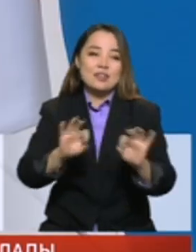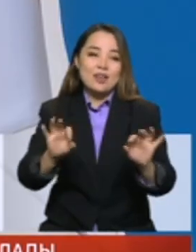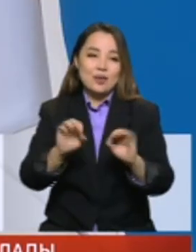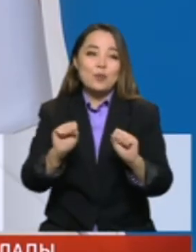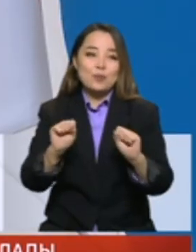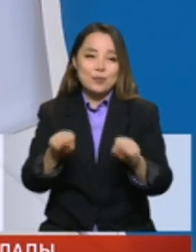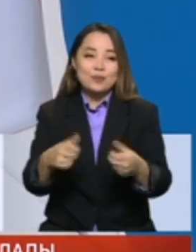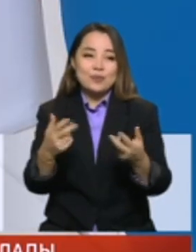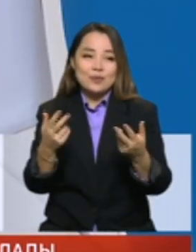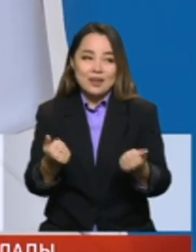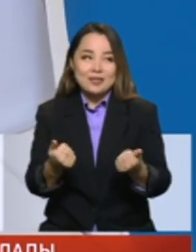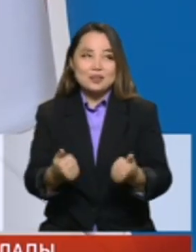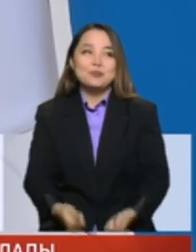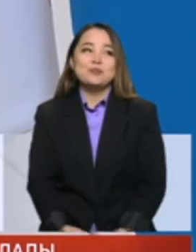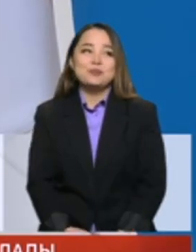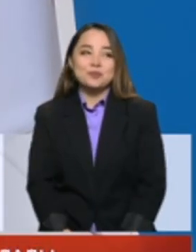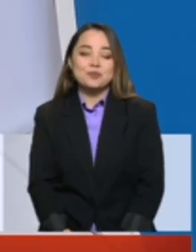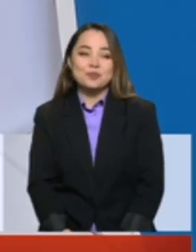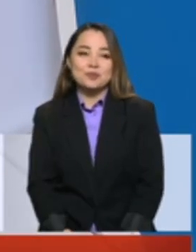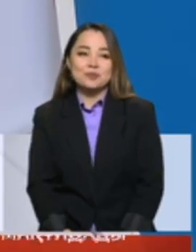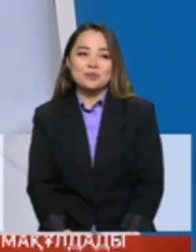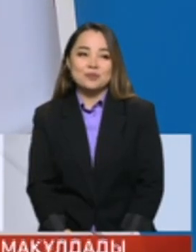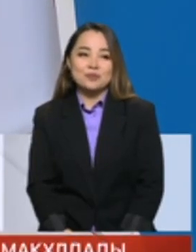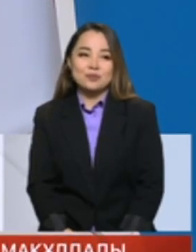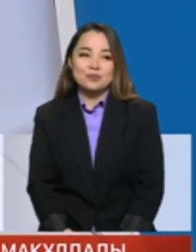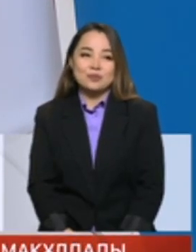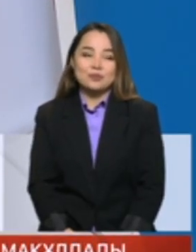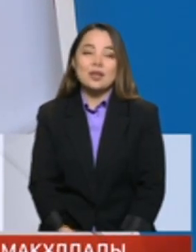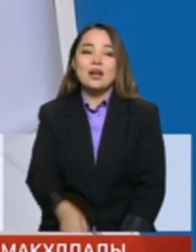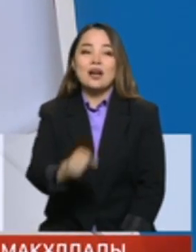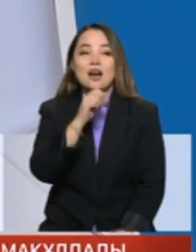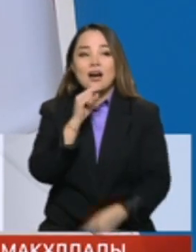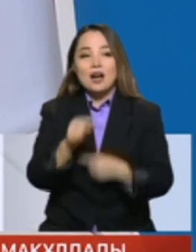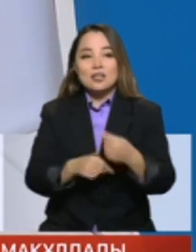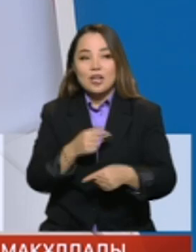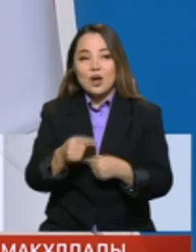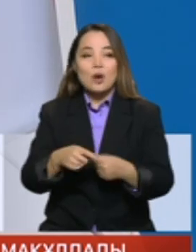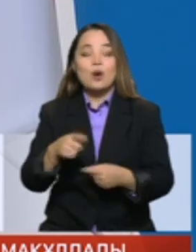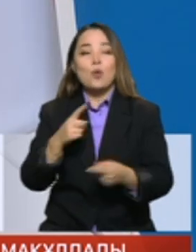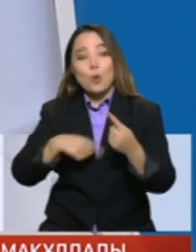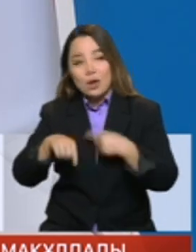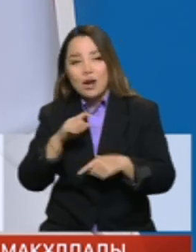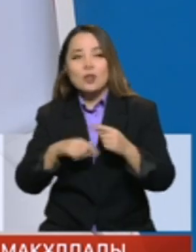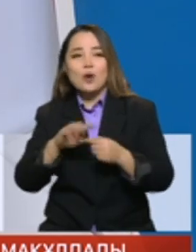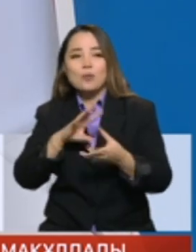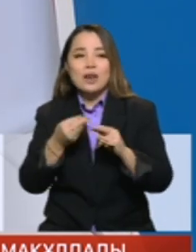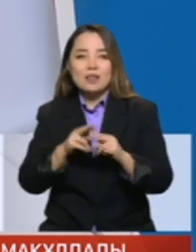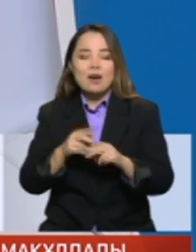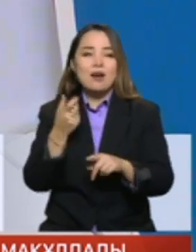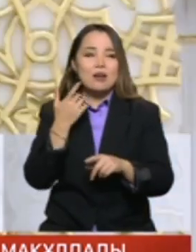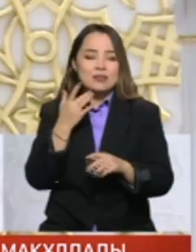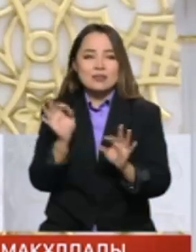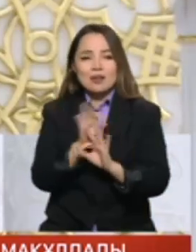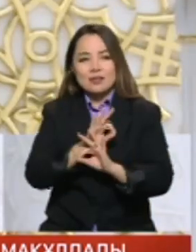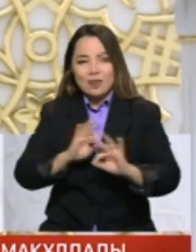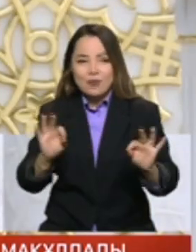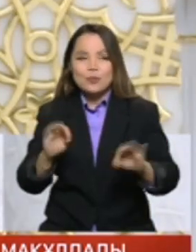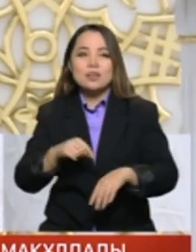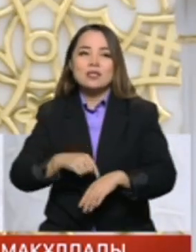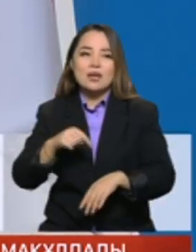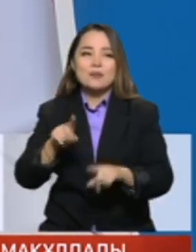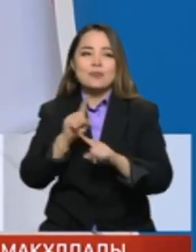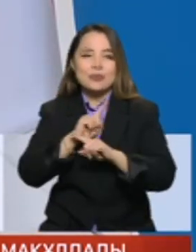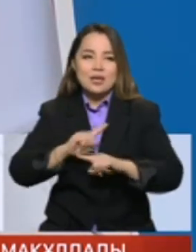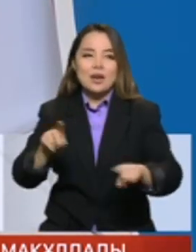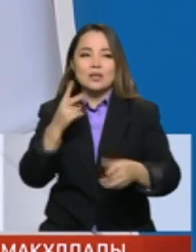шығар. Мадиярхна Қазақстан байонда күлінеге шерзеш. Ата жұртқа оралу әрдайым керемет. Мажарлар Қазақстанға келгенде ерекше сезімді